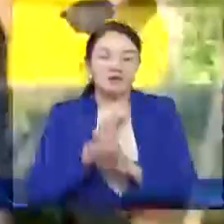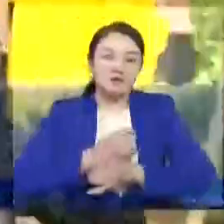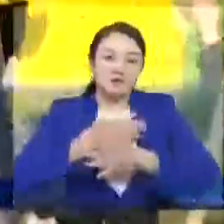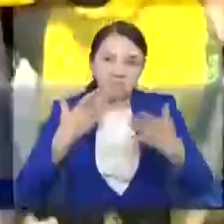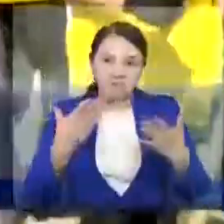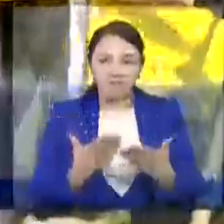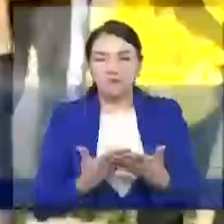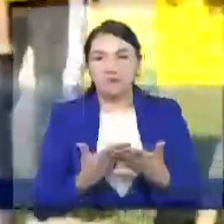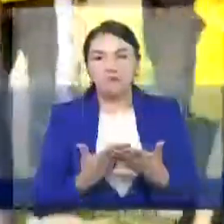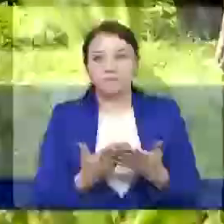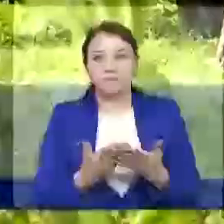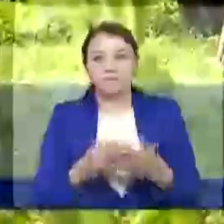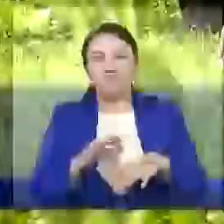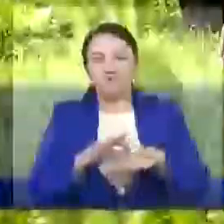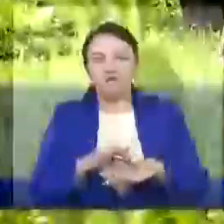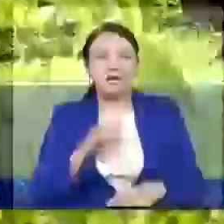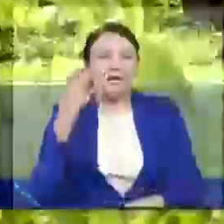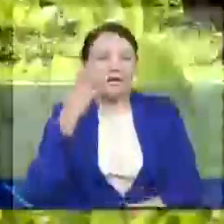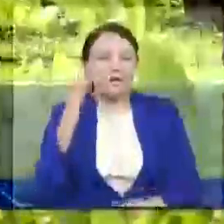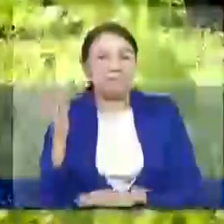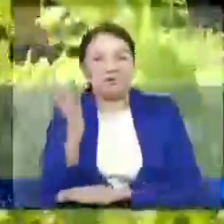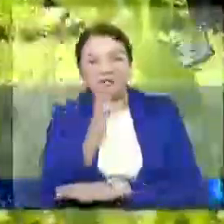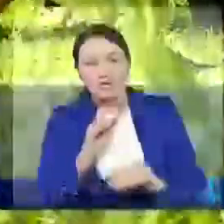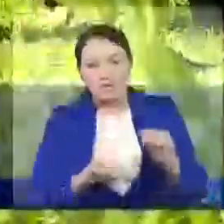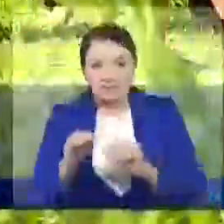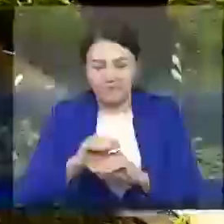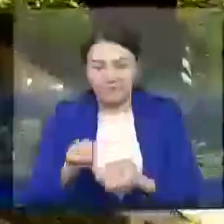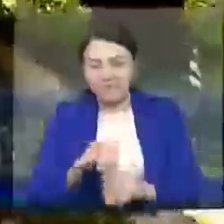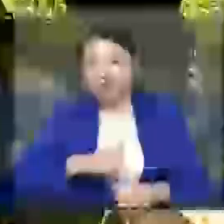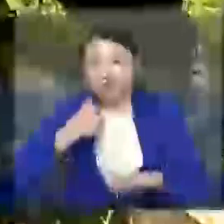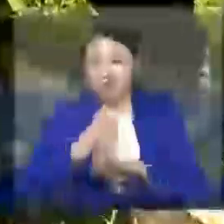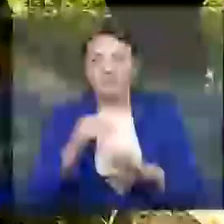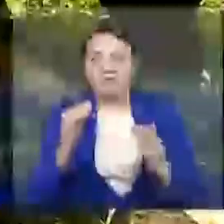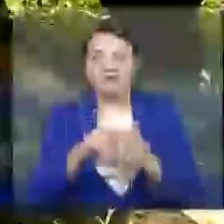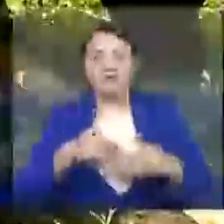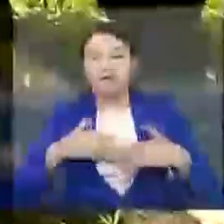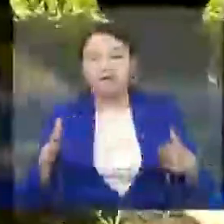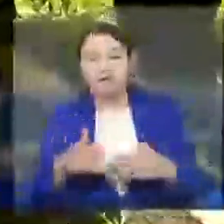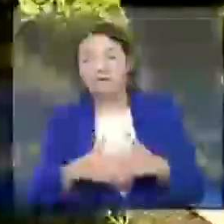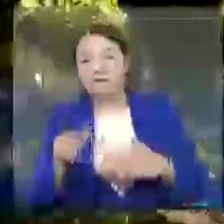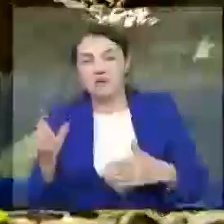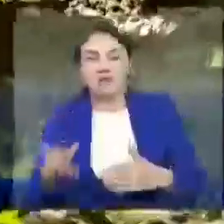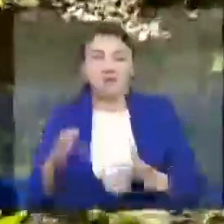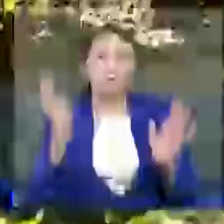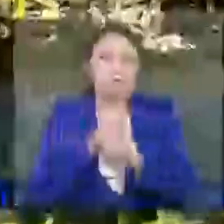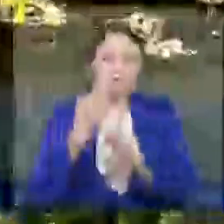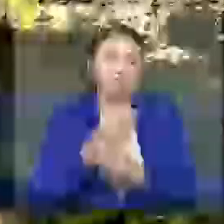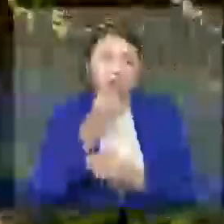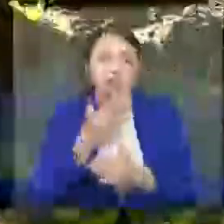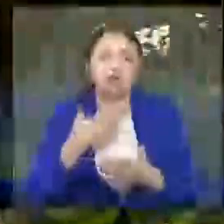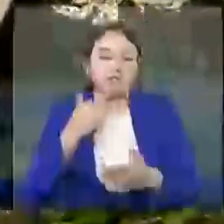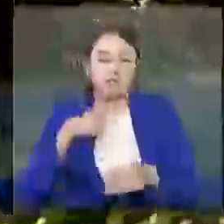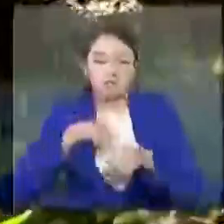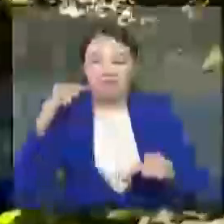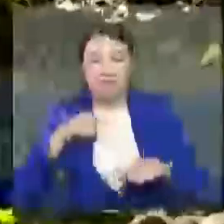экомәдениетті арттыру. Алма ағашы мен терек отырғызудағы басты мақсат түлектердің табиғатқа деген жанашырлық сезімін ояту